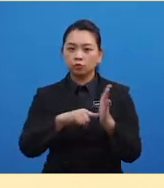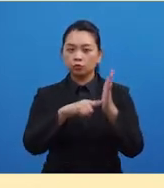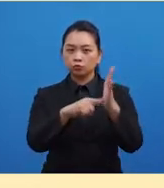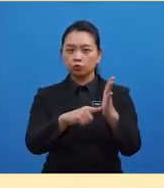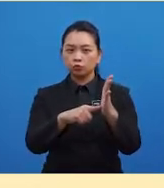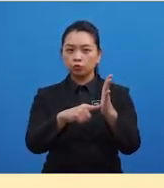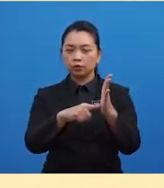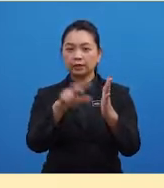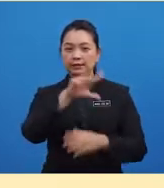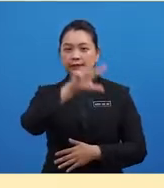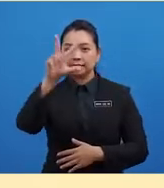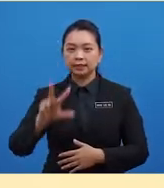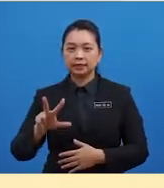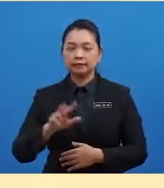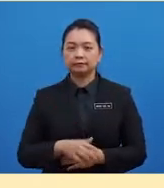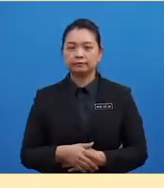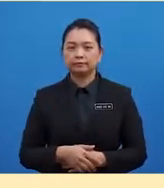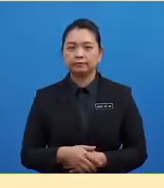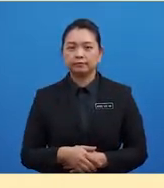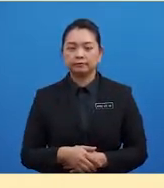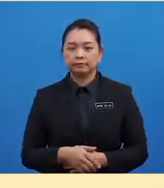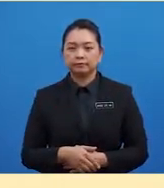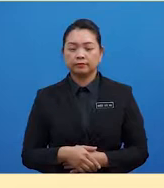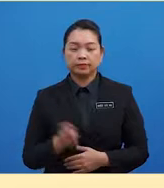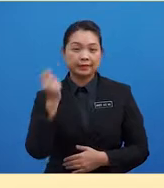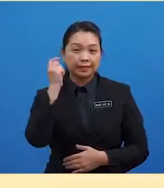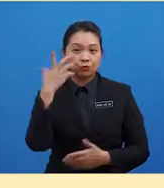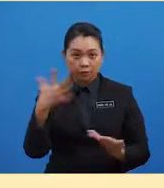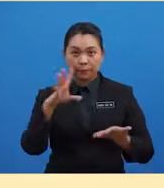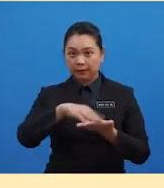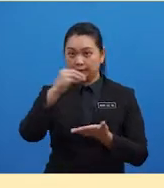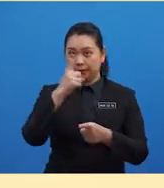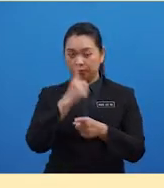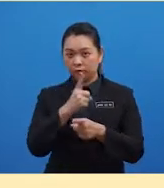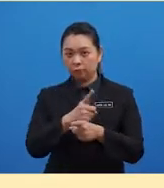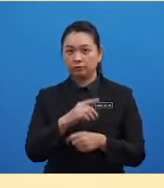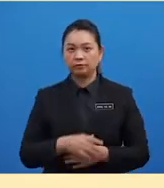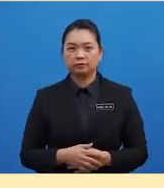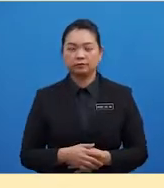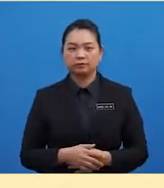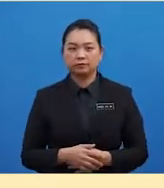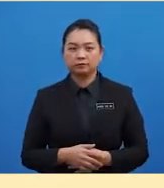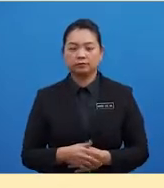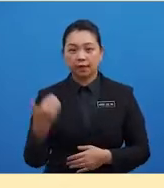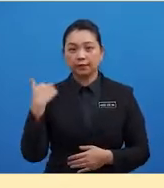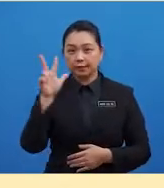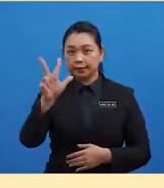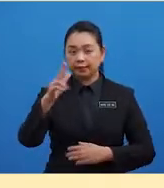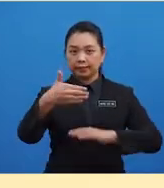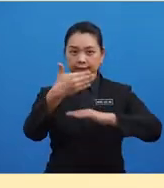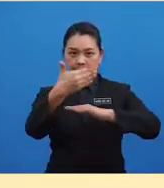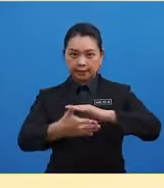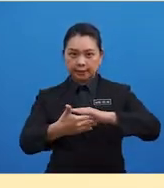menunjukkan poligon segitiga. Seperti mana yang telah kita pelajari sebentar tadi, segitiga mempunyai tiga